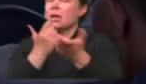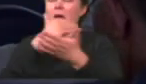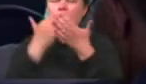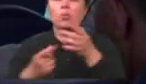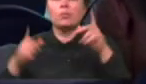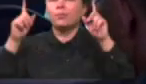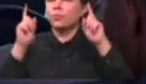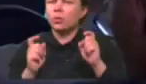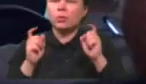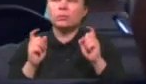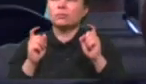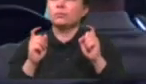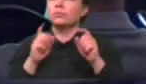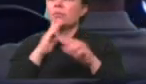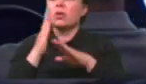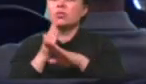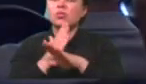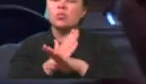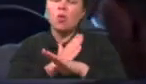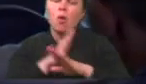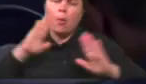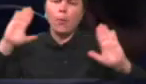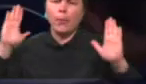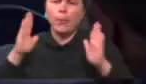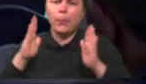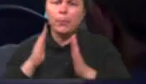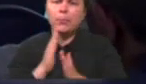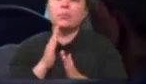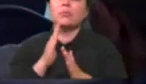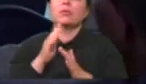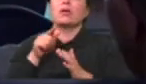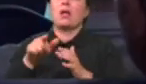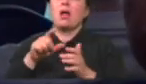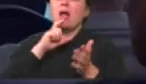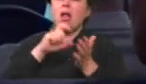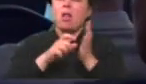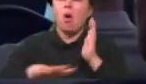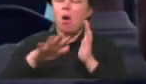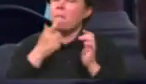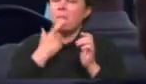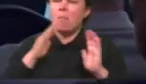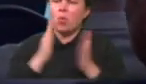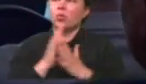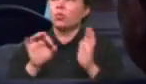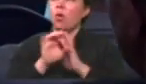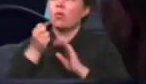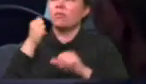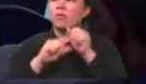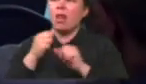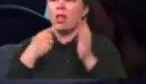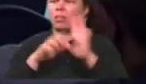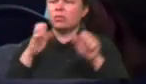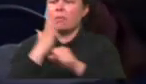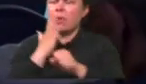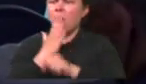się stopniowego wygaszania popytu na linie lokalne. Można powiedzieć już od lat powoli 50. Linie